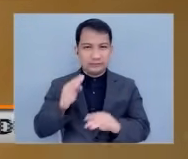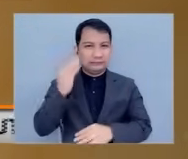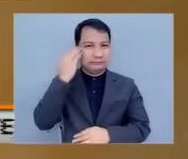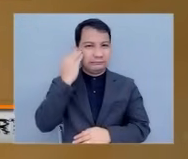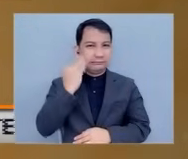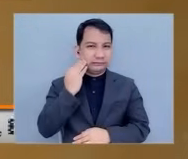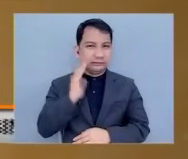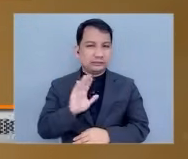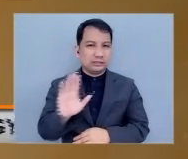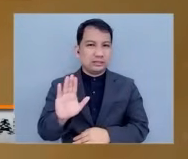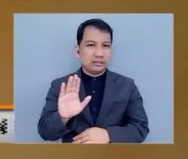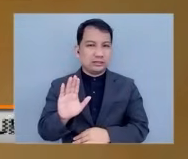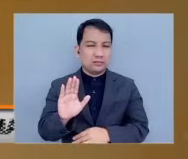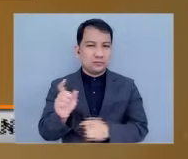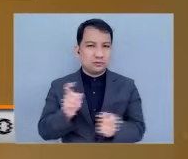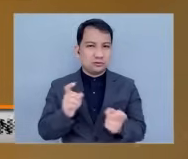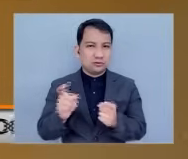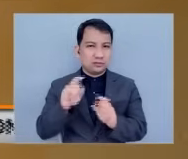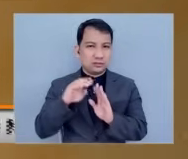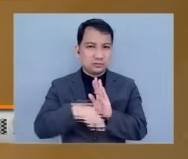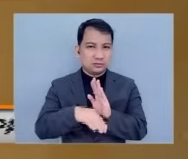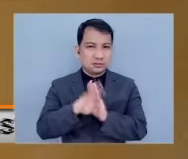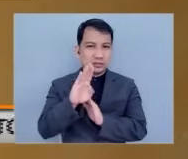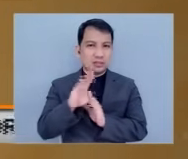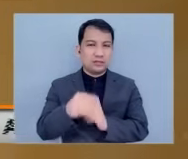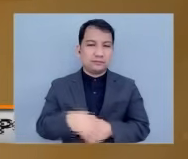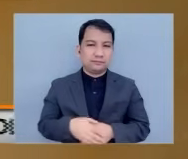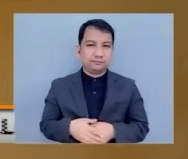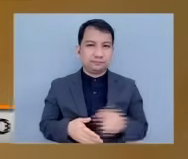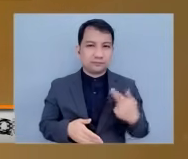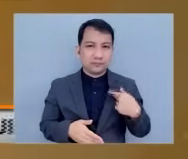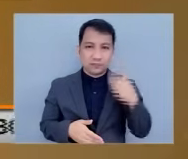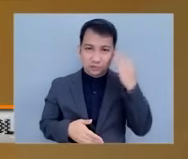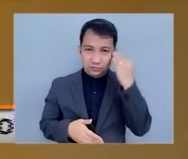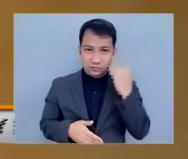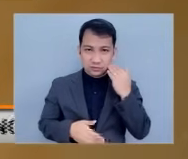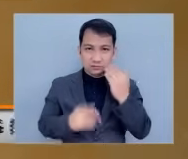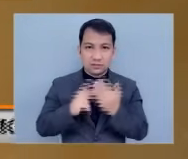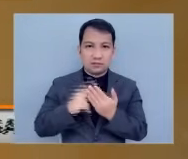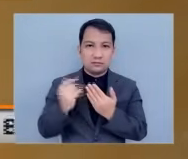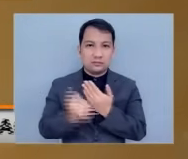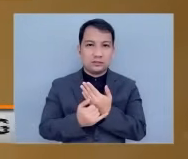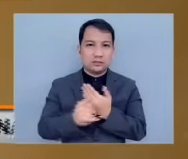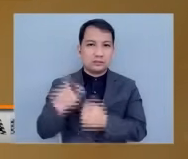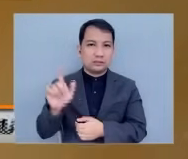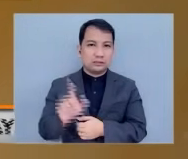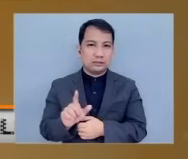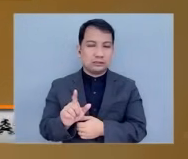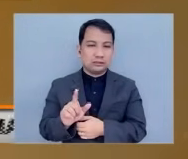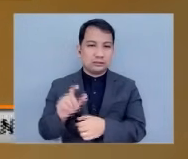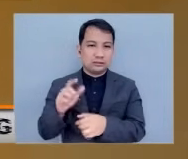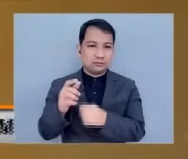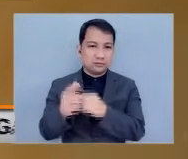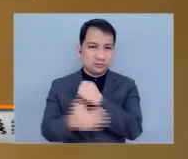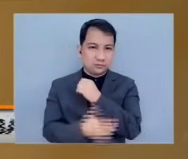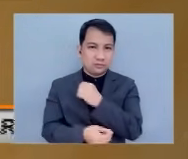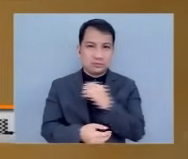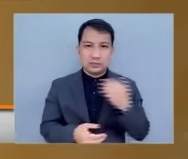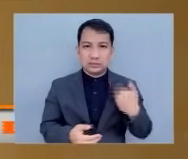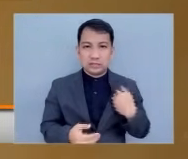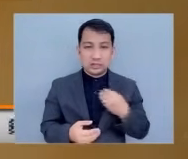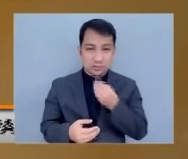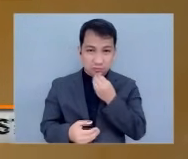sa pagkontrol sa inflation. Di rin daw sapat ang mga proyekto para bawasan ang kahirapan, tiyaking sapat ang pagkain